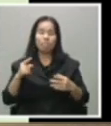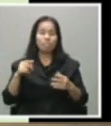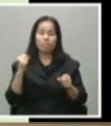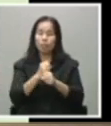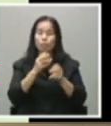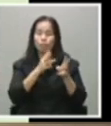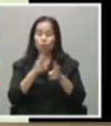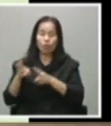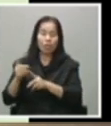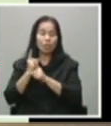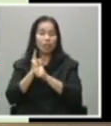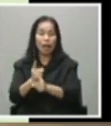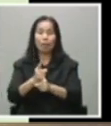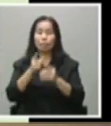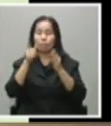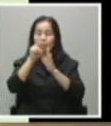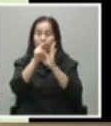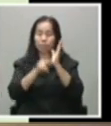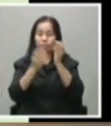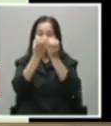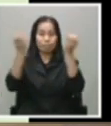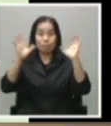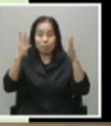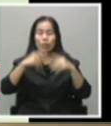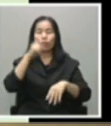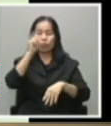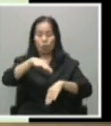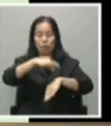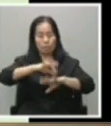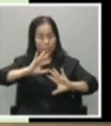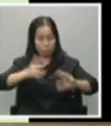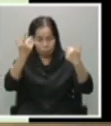ชน์และมีผลทำให้ความเป็นรัฐมนตรีนั้นสิ้นสุดลง